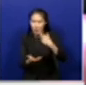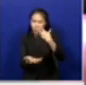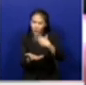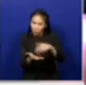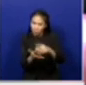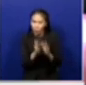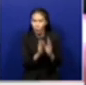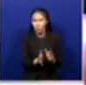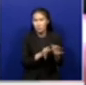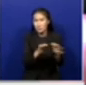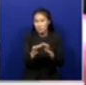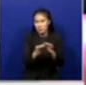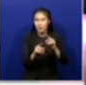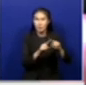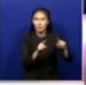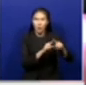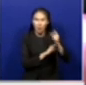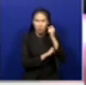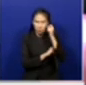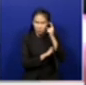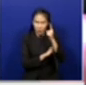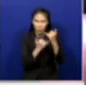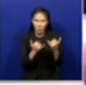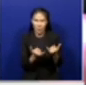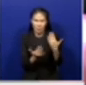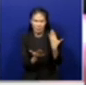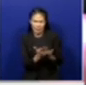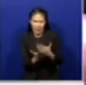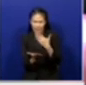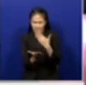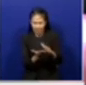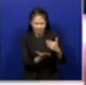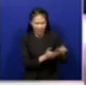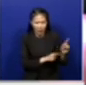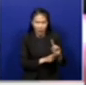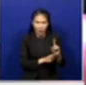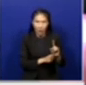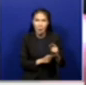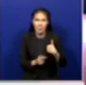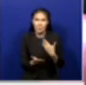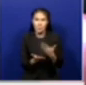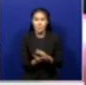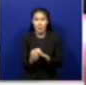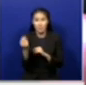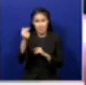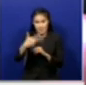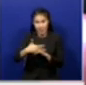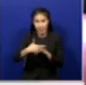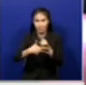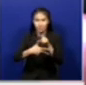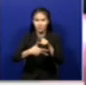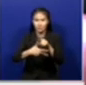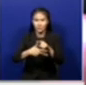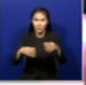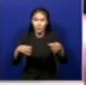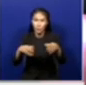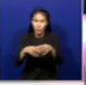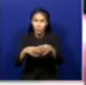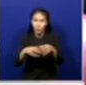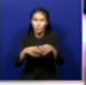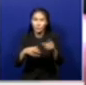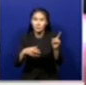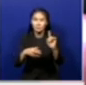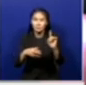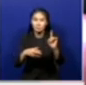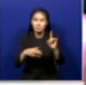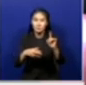าเงิน1ล้านล้านนี้แบ่งเป็นอะไรบ้างหลักๆก็คือแบ่งเป็น3กลุ่มกลุ่มแรกก็คือกลุ่มที่ใช้ในการ